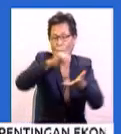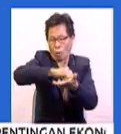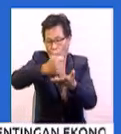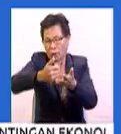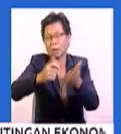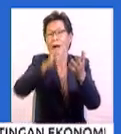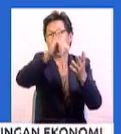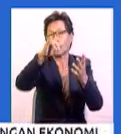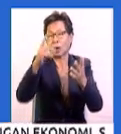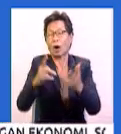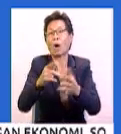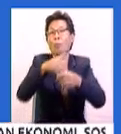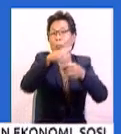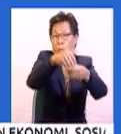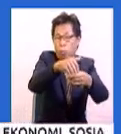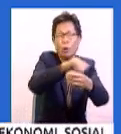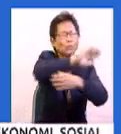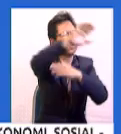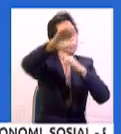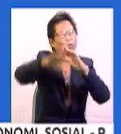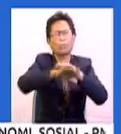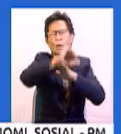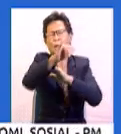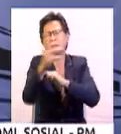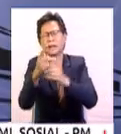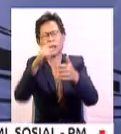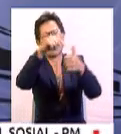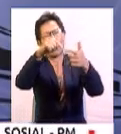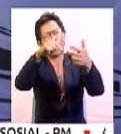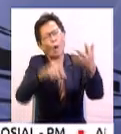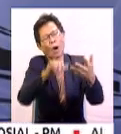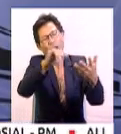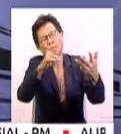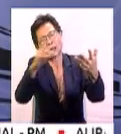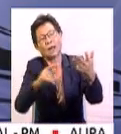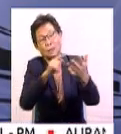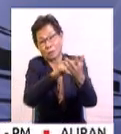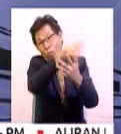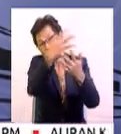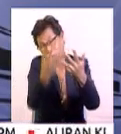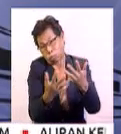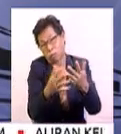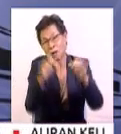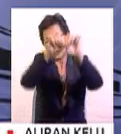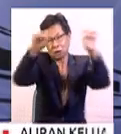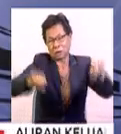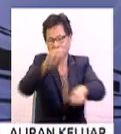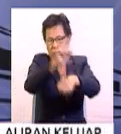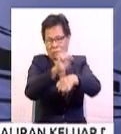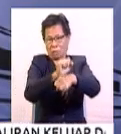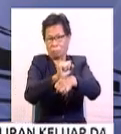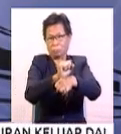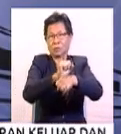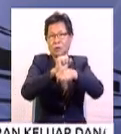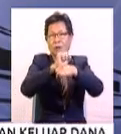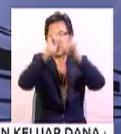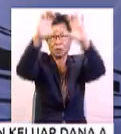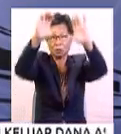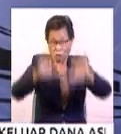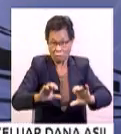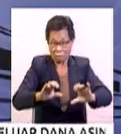dan jawatankuasa imbuhan. Kesemua jawatankuasa-jawatankuasa ini akan memberi satu sistem kerja